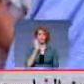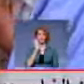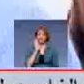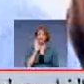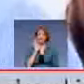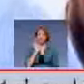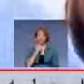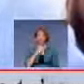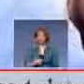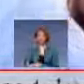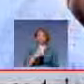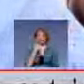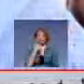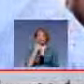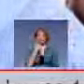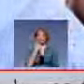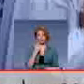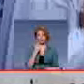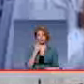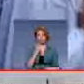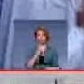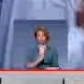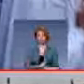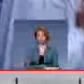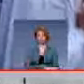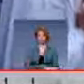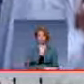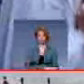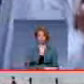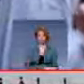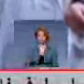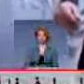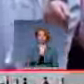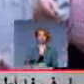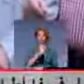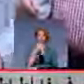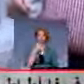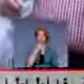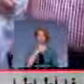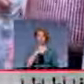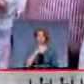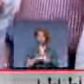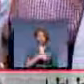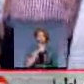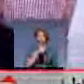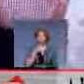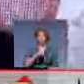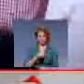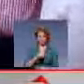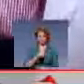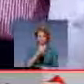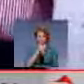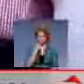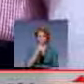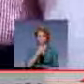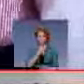تحصنوا نفسكم. تفتكر نقدر نساعدهم النهارده؟ اه طبعا طبعا. طب احنا هنعمل ازاي؟ بصراحه بالشيخ يوسف رايك ايه في هذا الموضوع الشيخ يوسف؟ والله انت